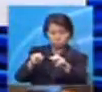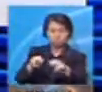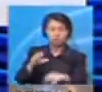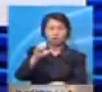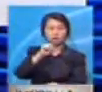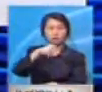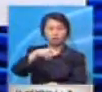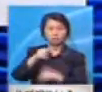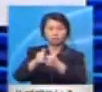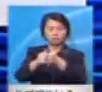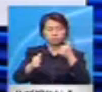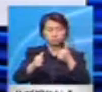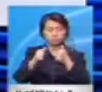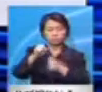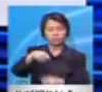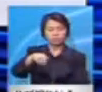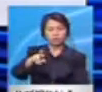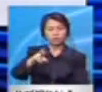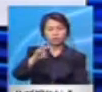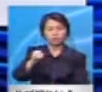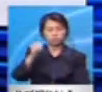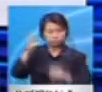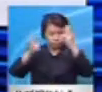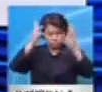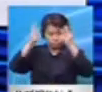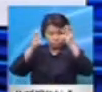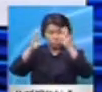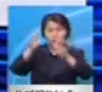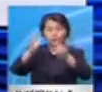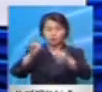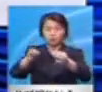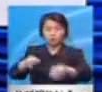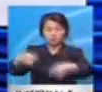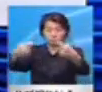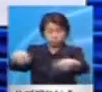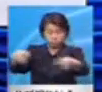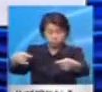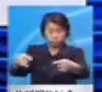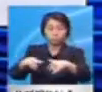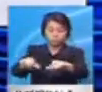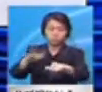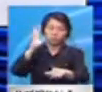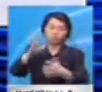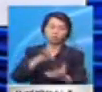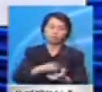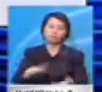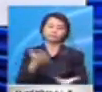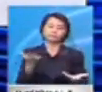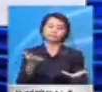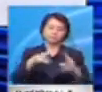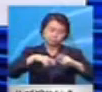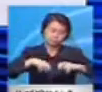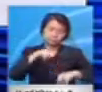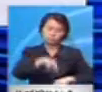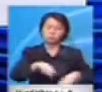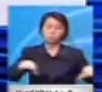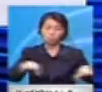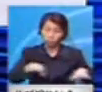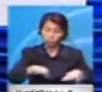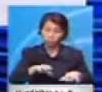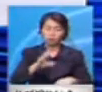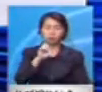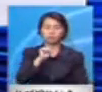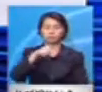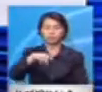suruhanjaya pencegahan rasuah Malaysia sprm bimbang jika debat diteruskan ia akan menjejas siasatan yang sedang dijalankan